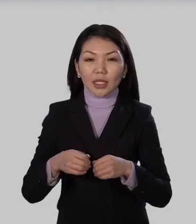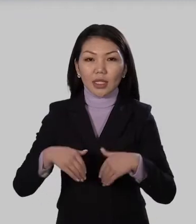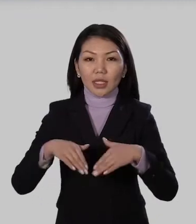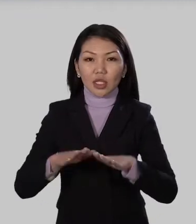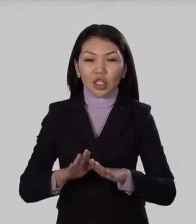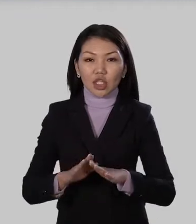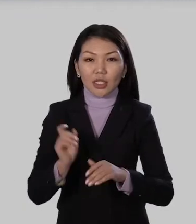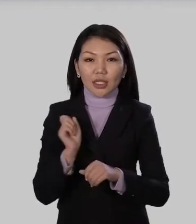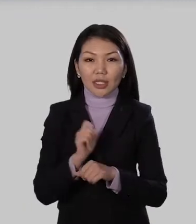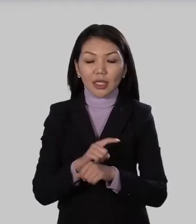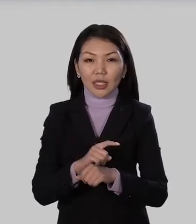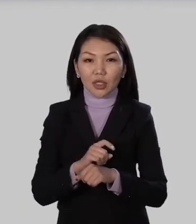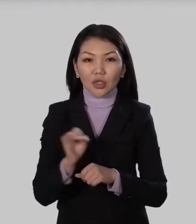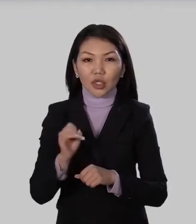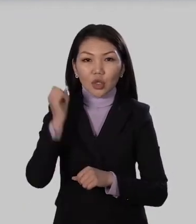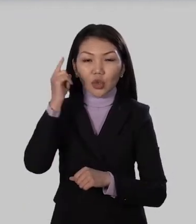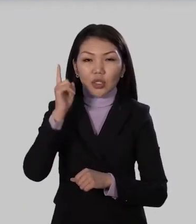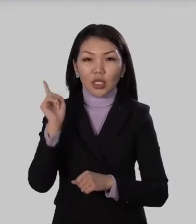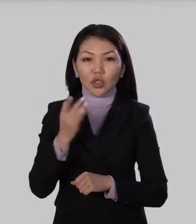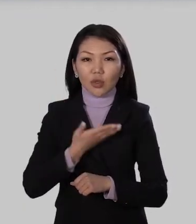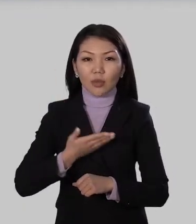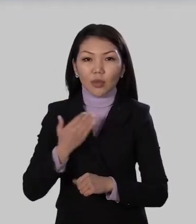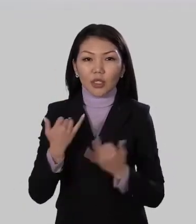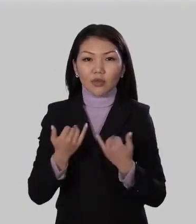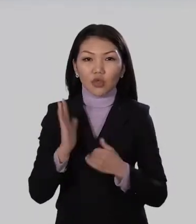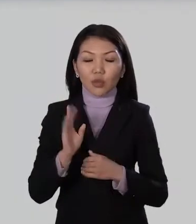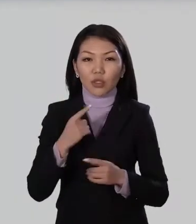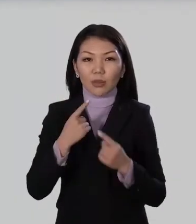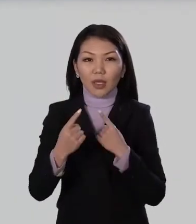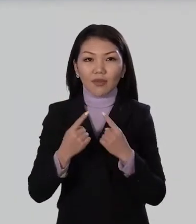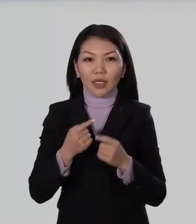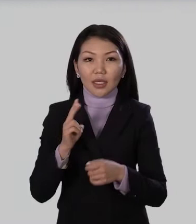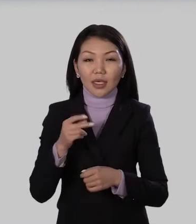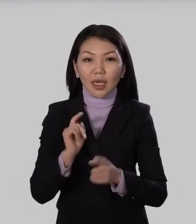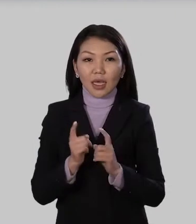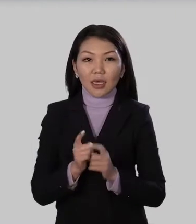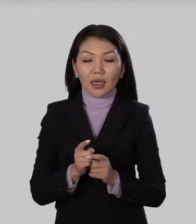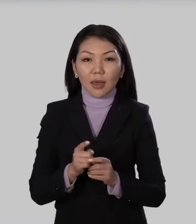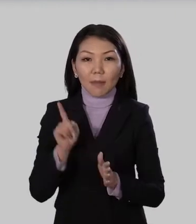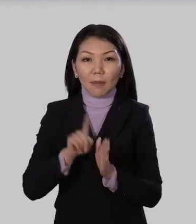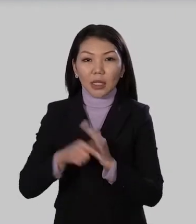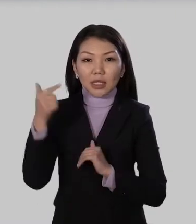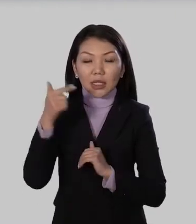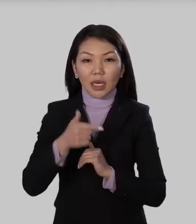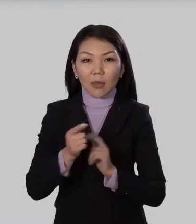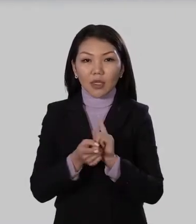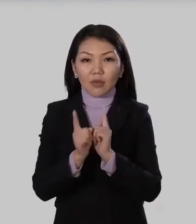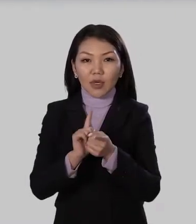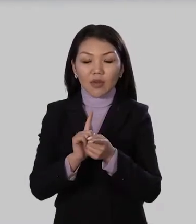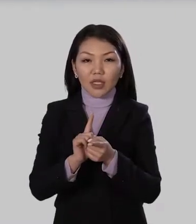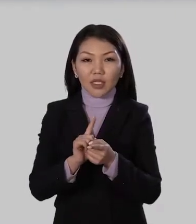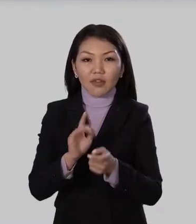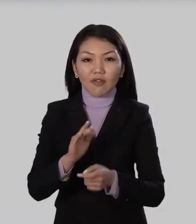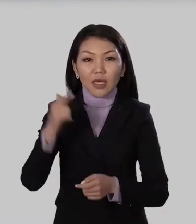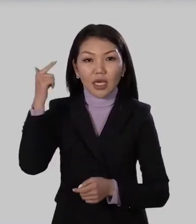лингвистическую задачу и узнаете, о чем мы будем говорить сегодня. Как превратить безграмотного человека в грамотного,